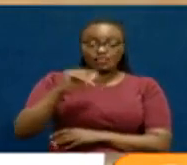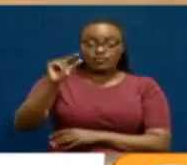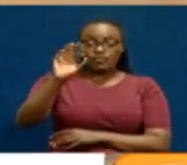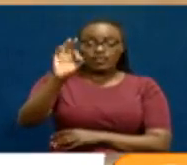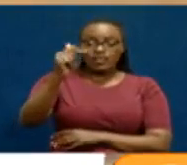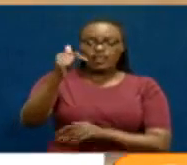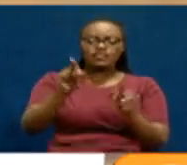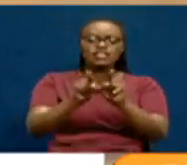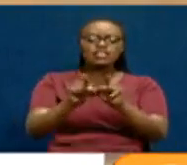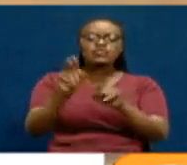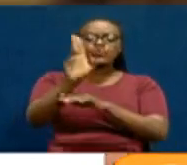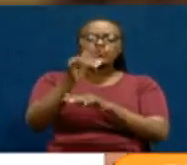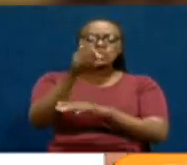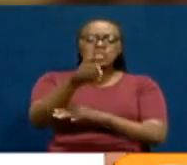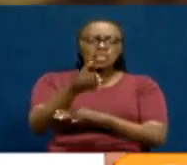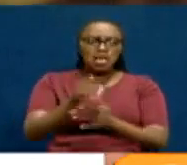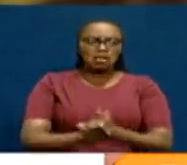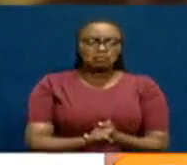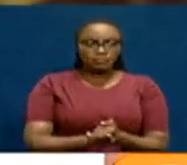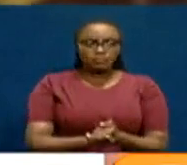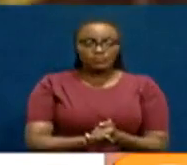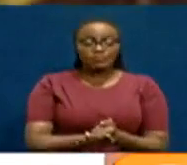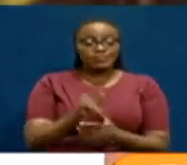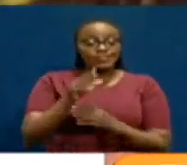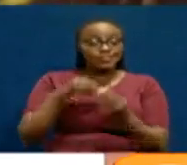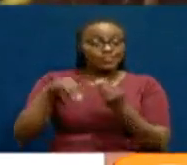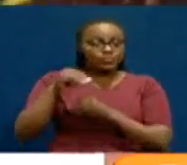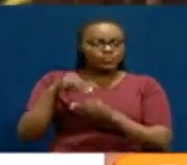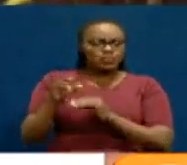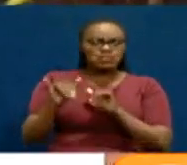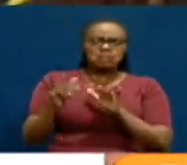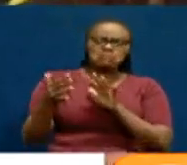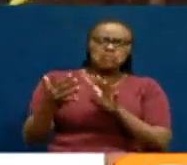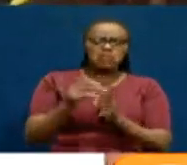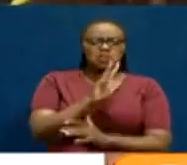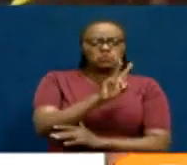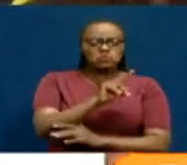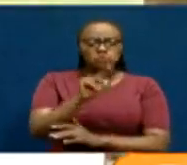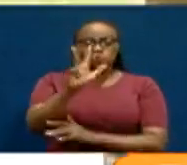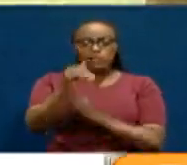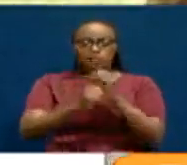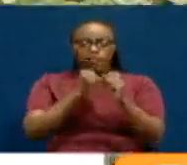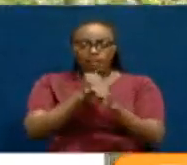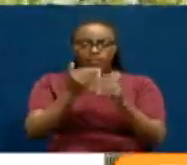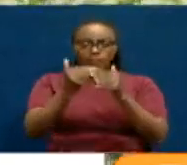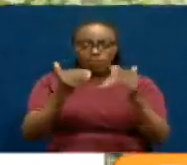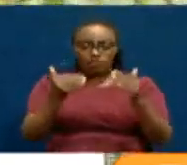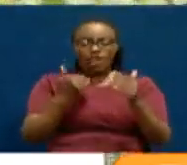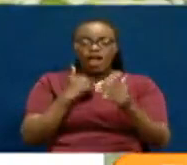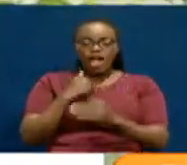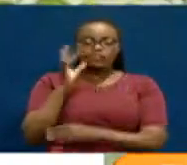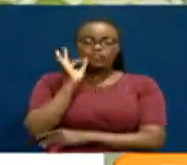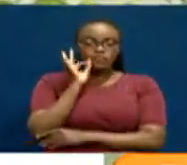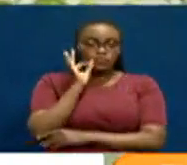ndio tuna graft na tunaiweka hapa juu. Miparachichi huchukua kati ya miaka miwili na mitatu kabla ya kuzaa